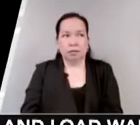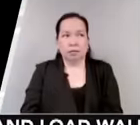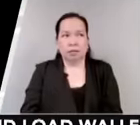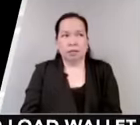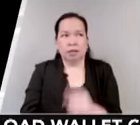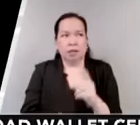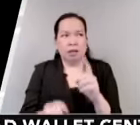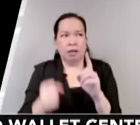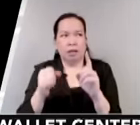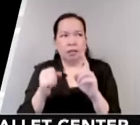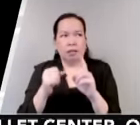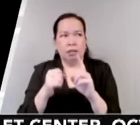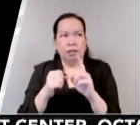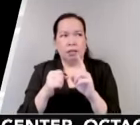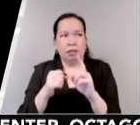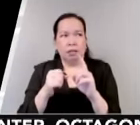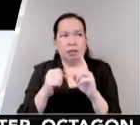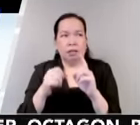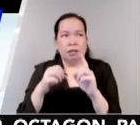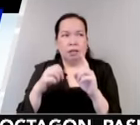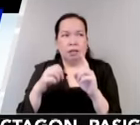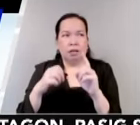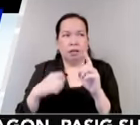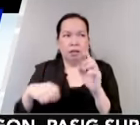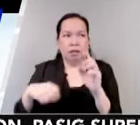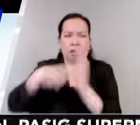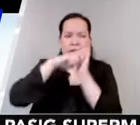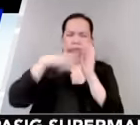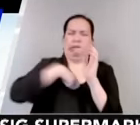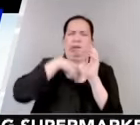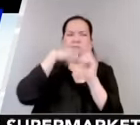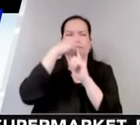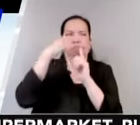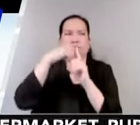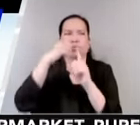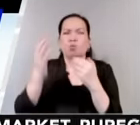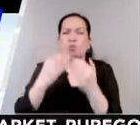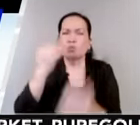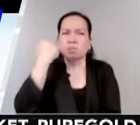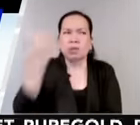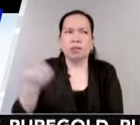Wala! Hindi ka na mamamatay dahil sa bugbog.